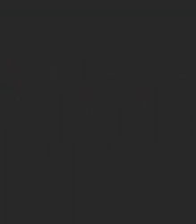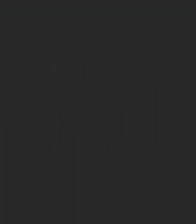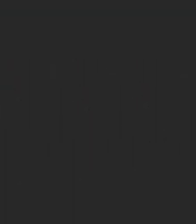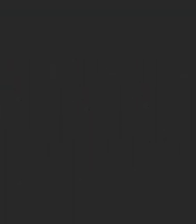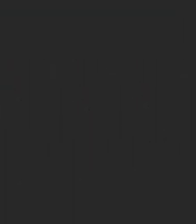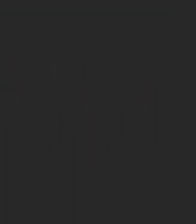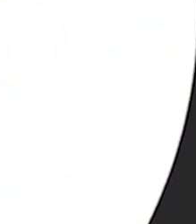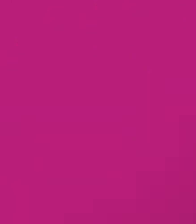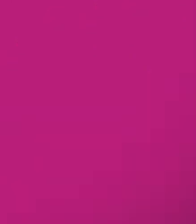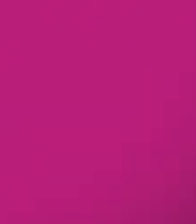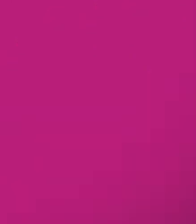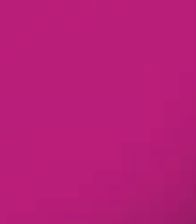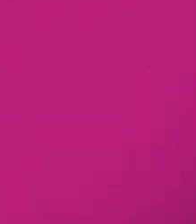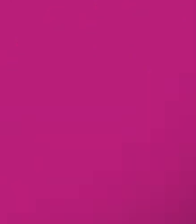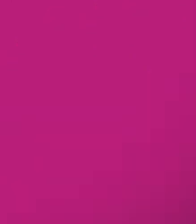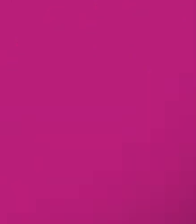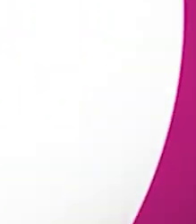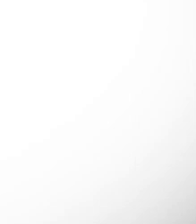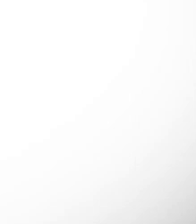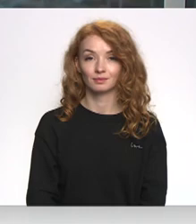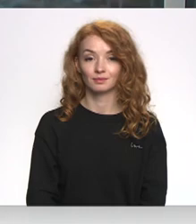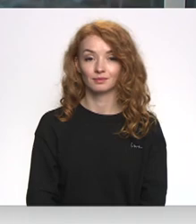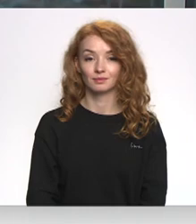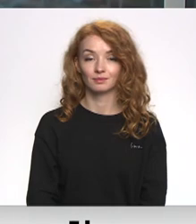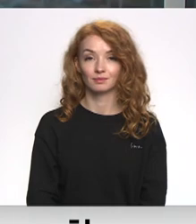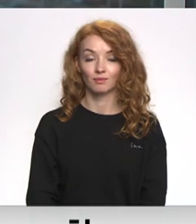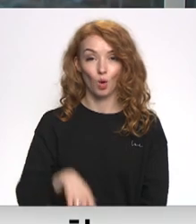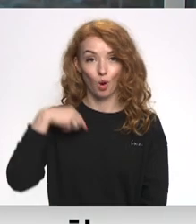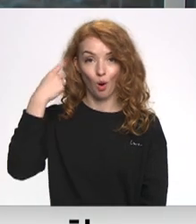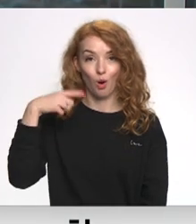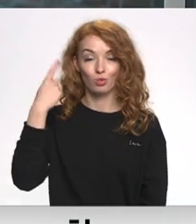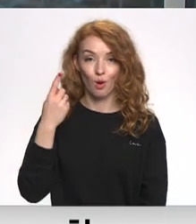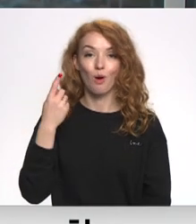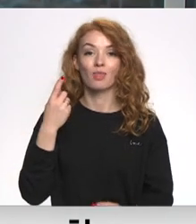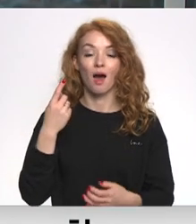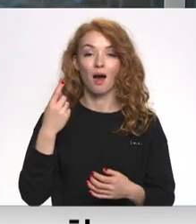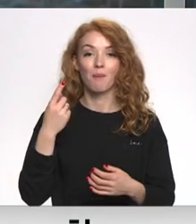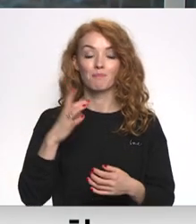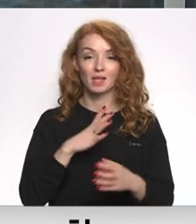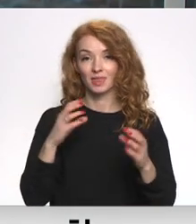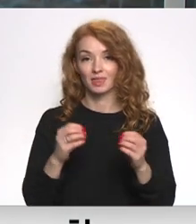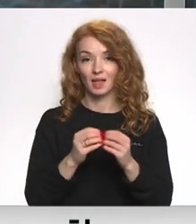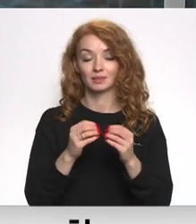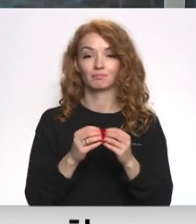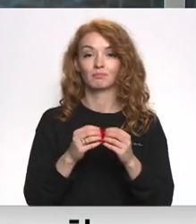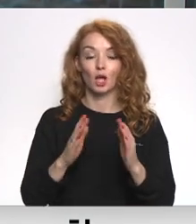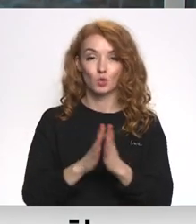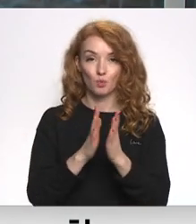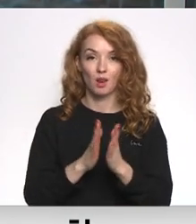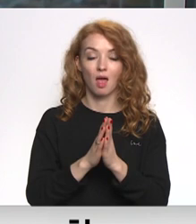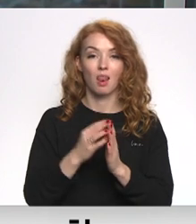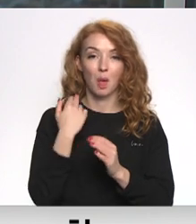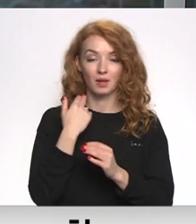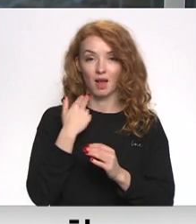Re, viss ēters ir te! Londonā aizvadīta 10. Gadskārtējā Lielbritānijas